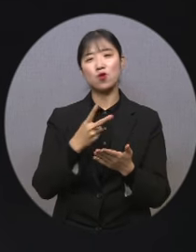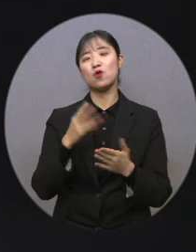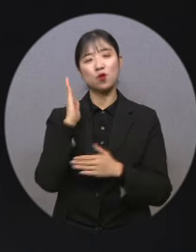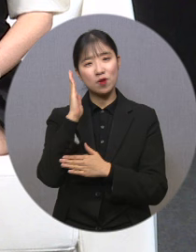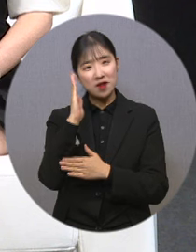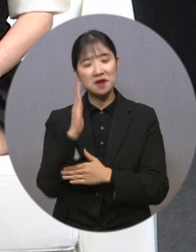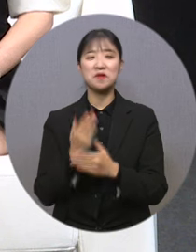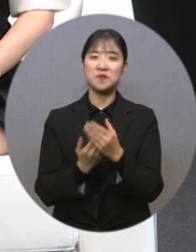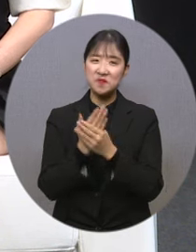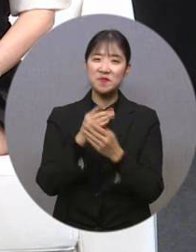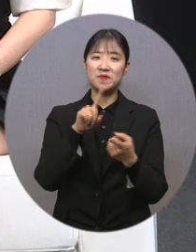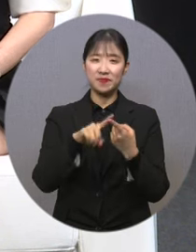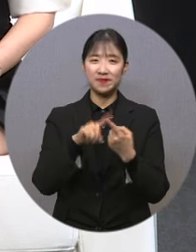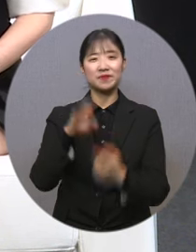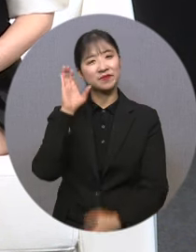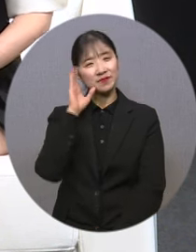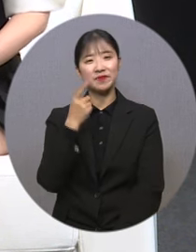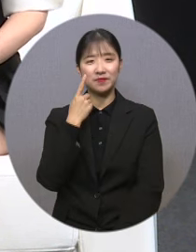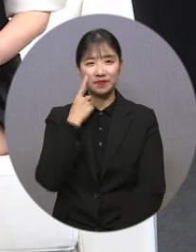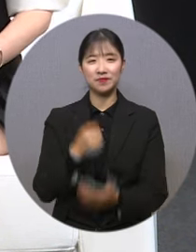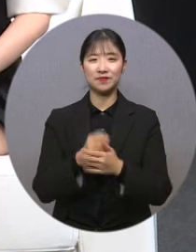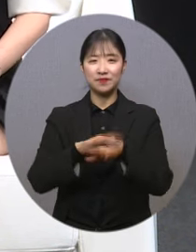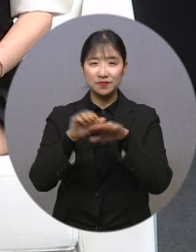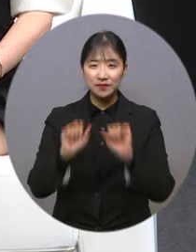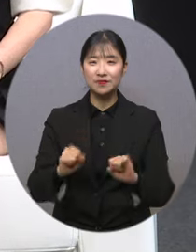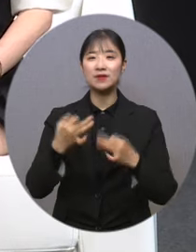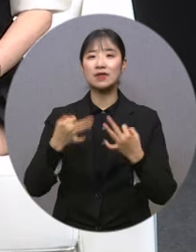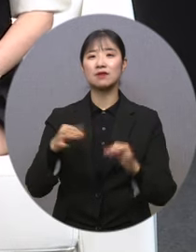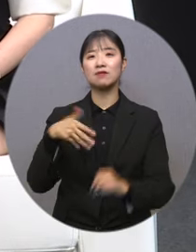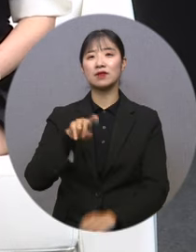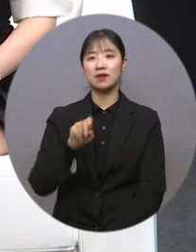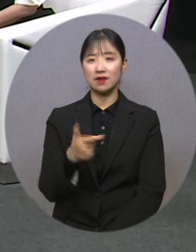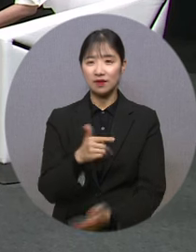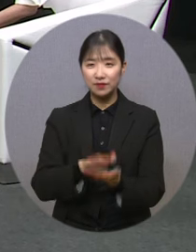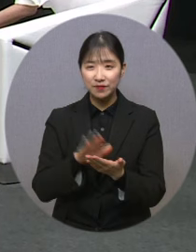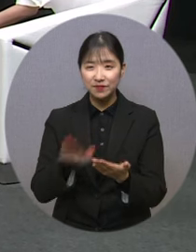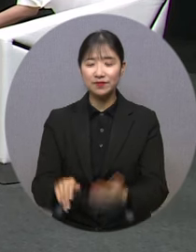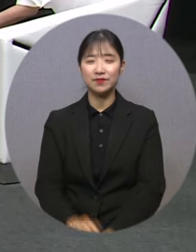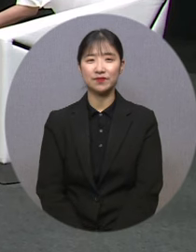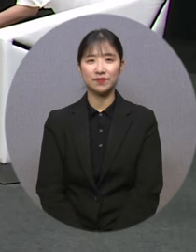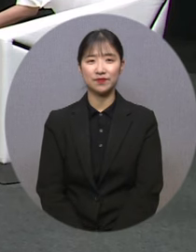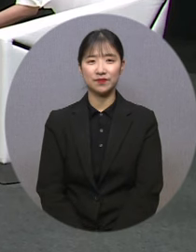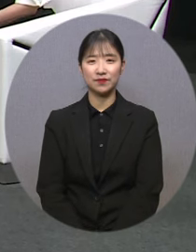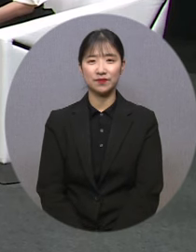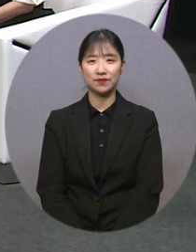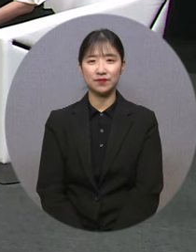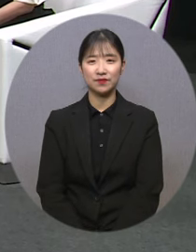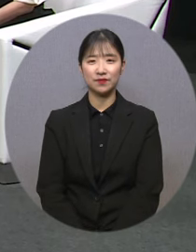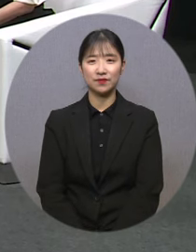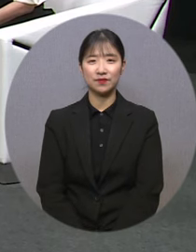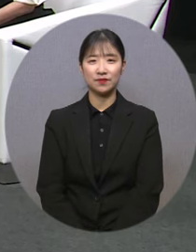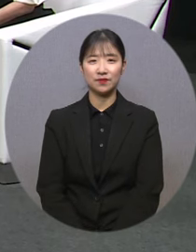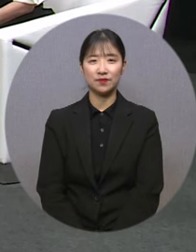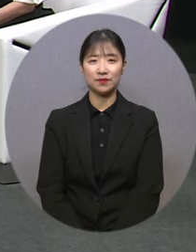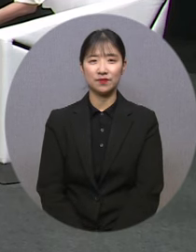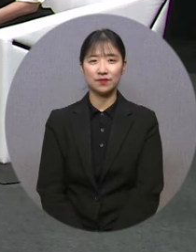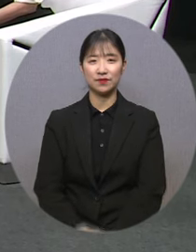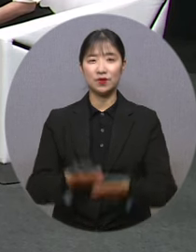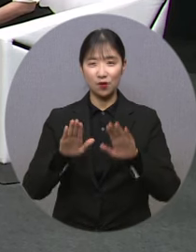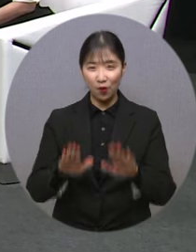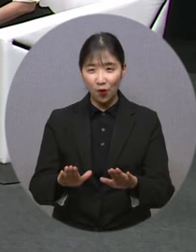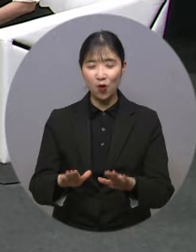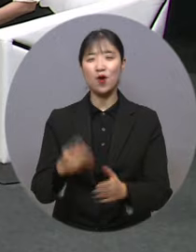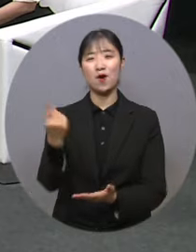보겠읍니다 안녕하세요 김채연 입니다 예 오늘 이렇게 나오셔서